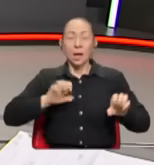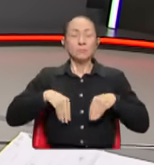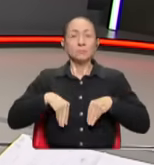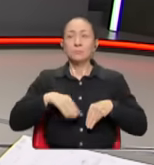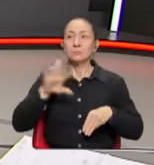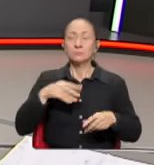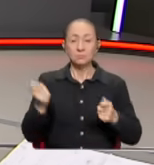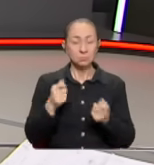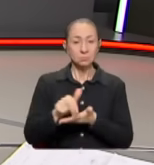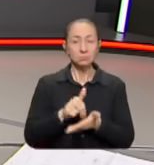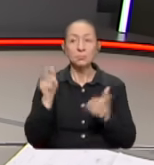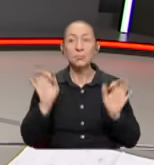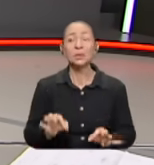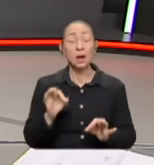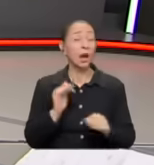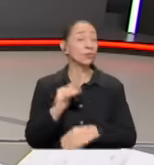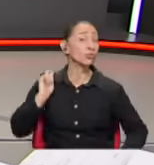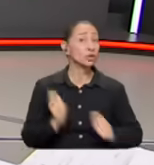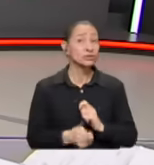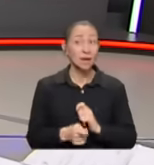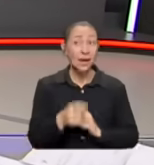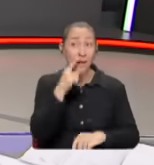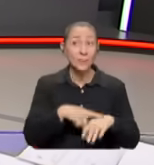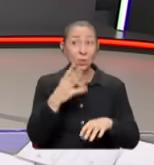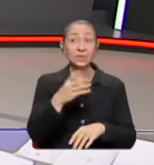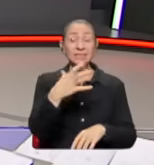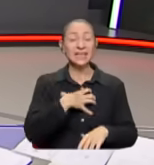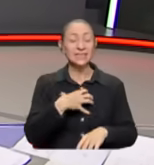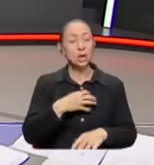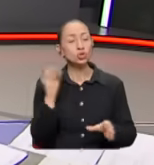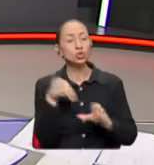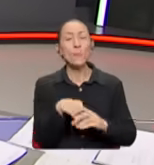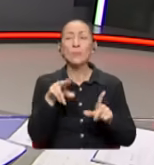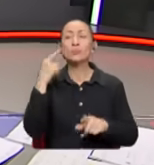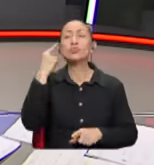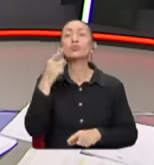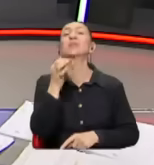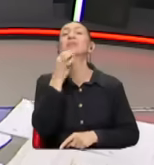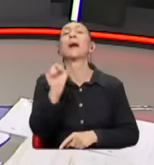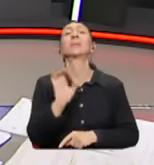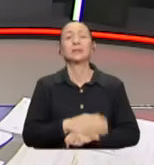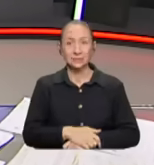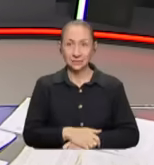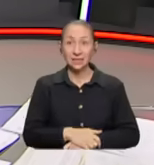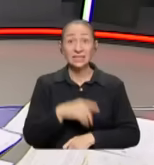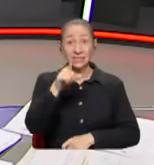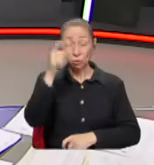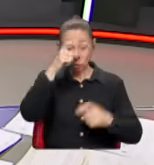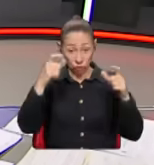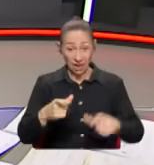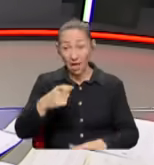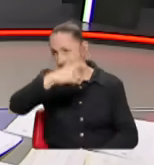olacak. Bundan emin olabilirsiniz. Kendinize sosyal atık muamelesi yaptırmayın. Siz bu